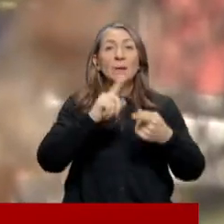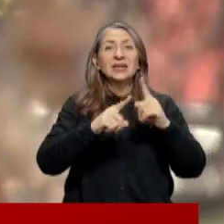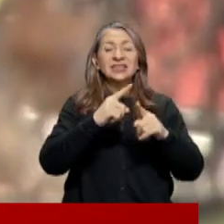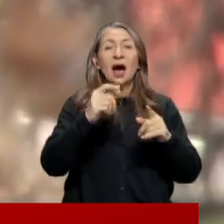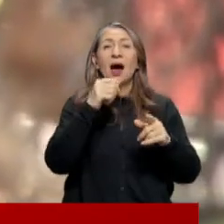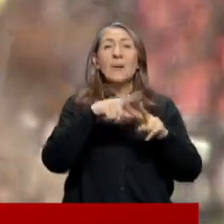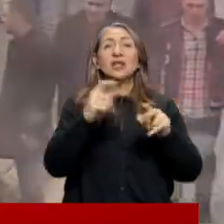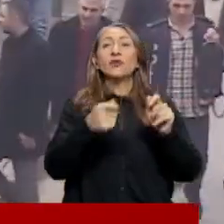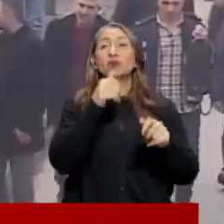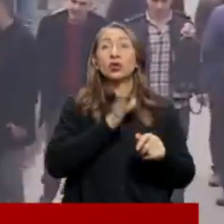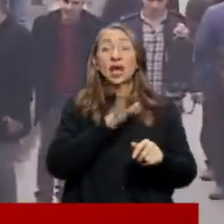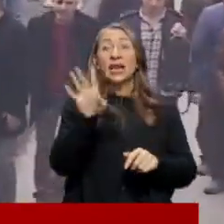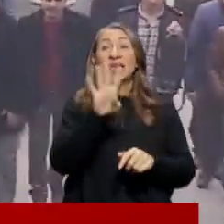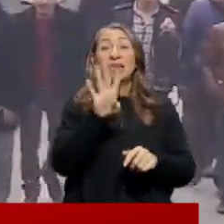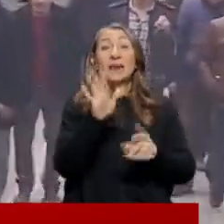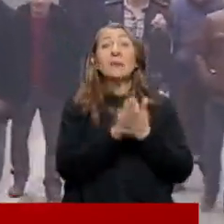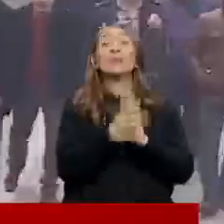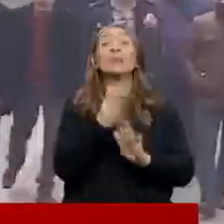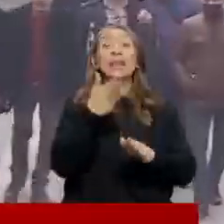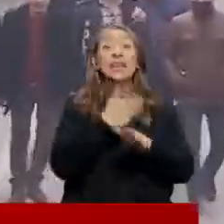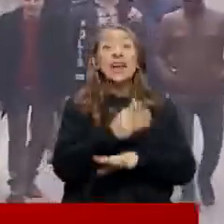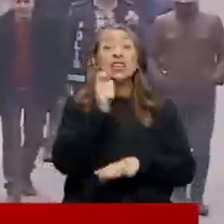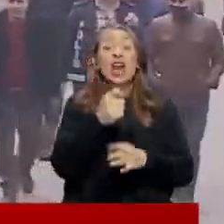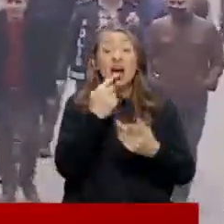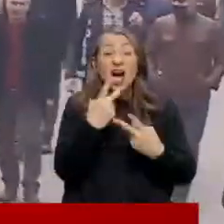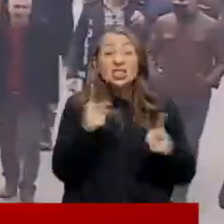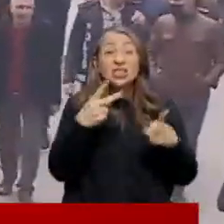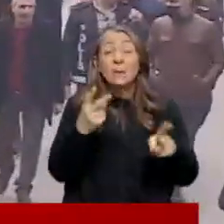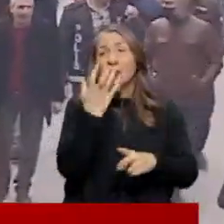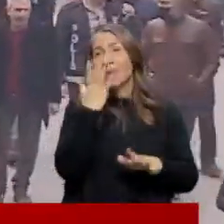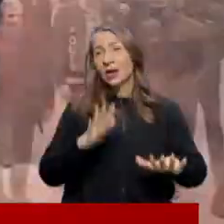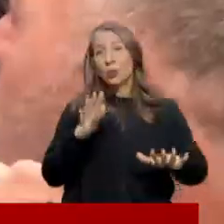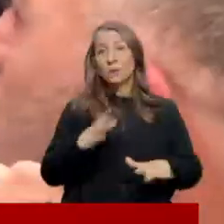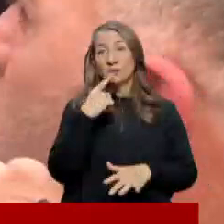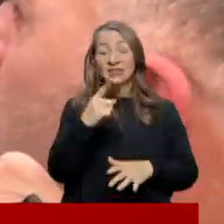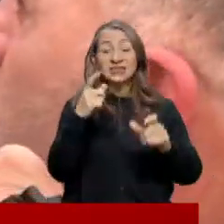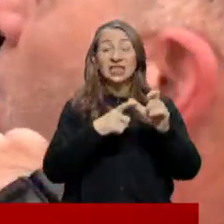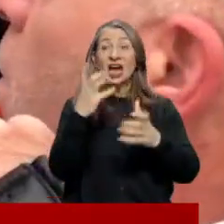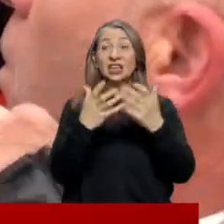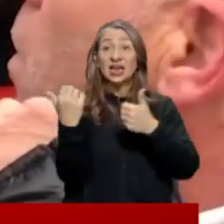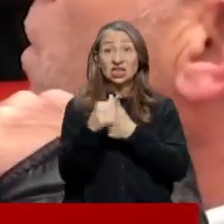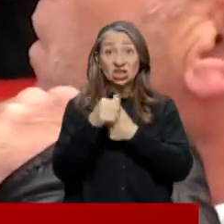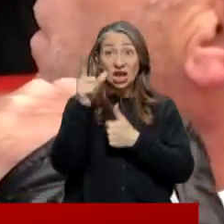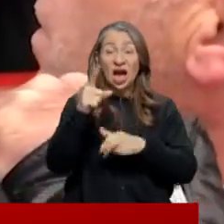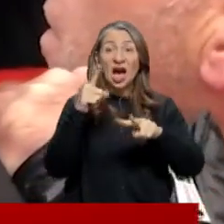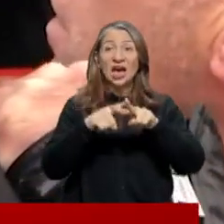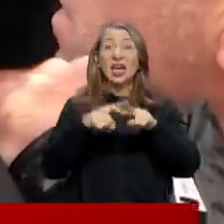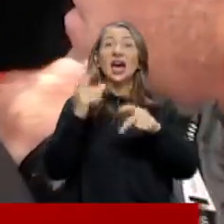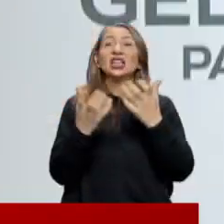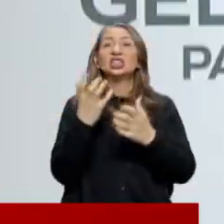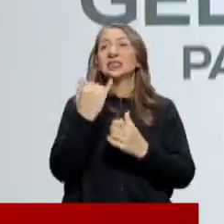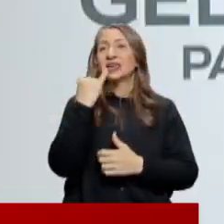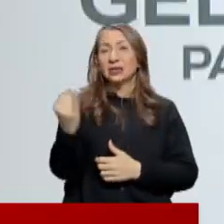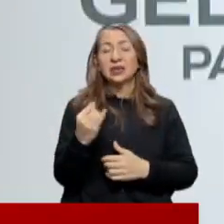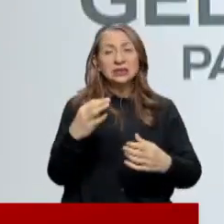lideri Ahmet Davutoğlu da 40'ı çıkmadan gerçeklerin açığa çıkmasını bekliyorum diyen Sinan Ateş'in eşi Ayşe Ateş'i ziyaret